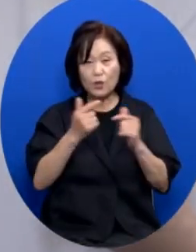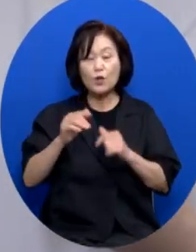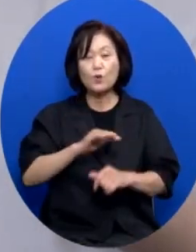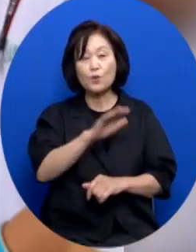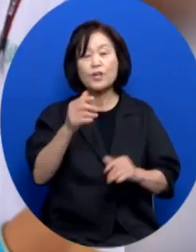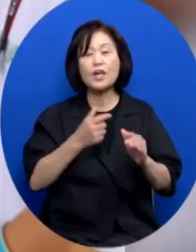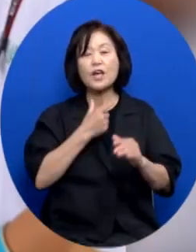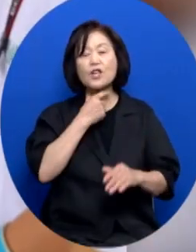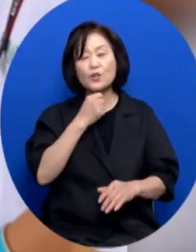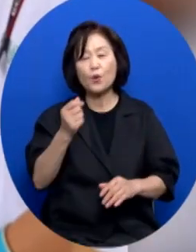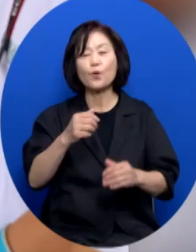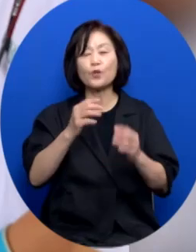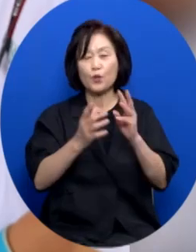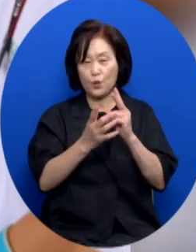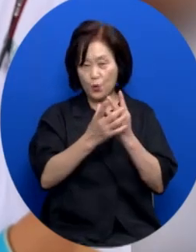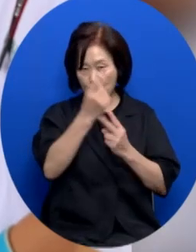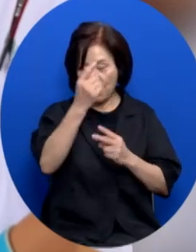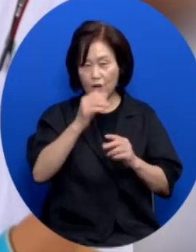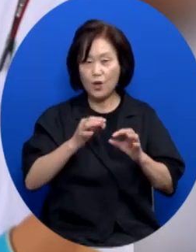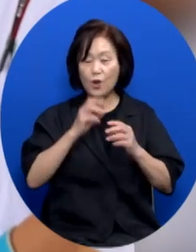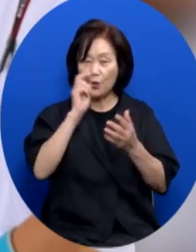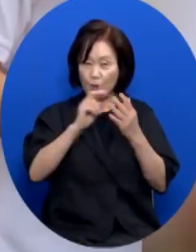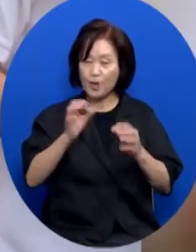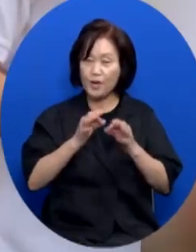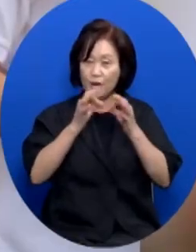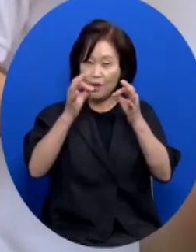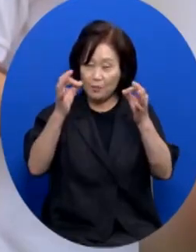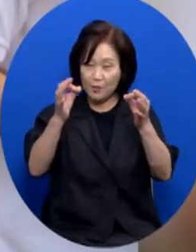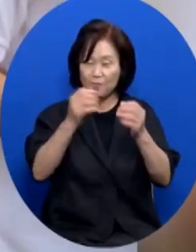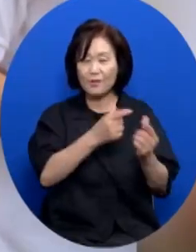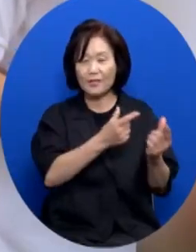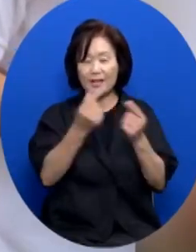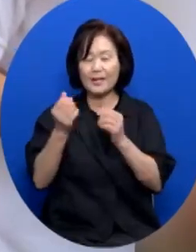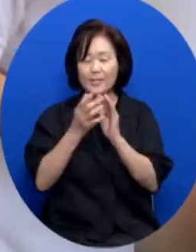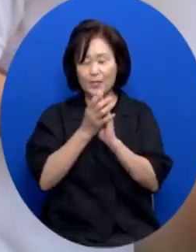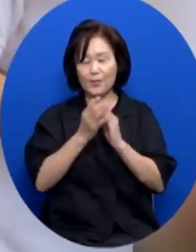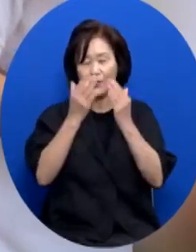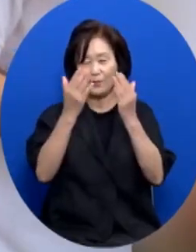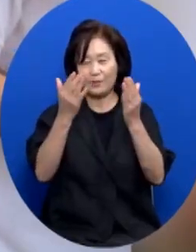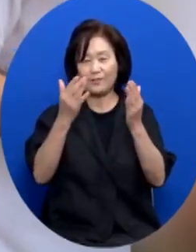통일을 부르며 한반도의 평화와 복음 통일을 위해 다 같이 기도했습니다